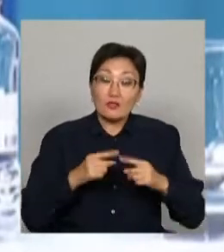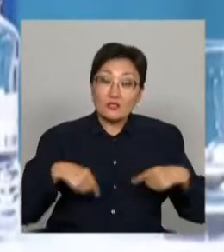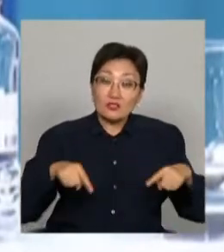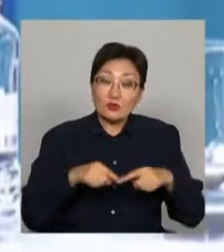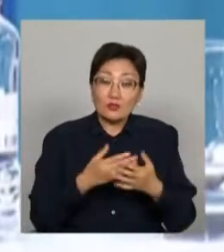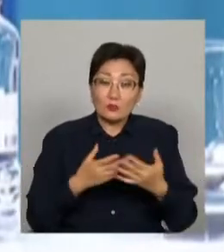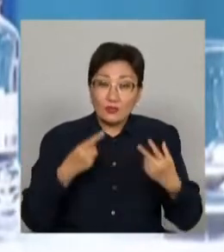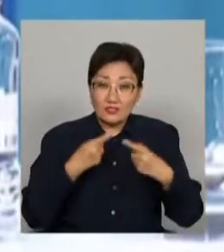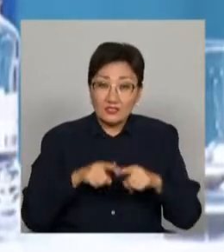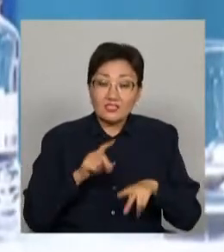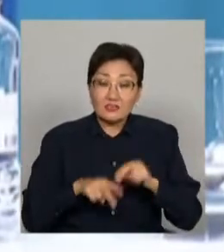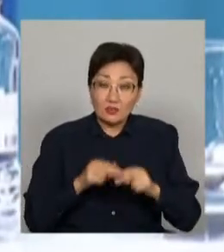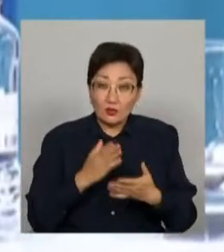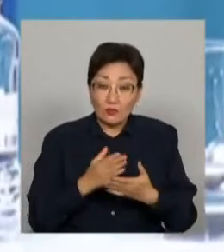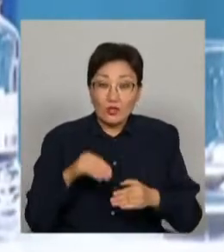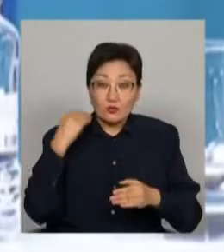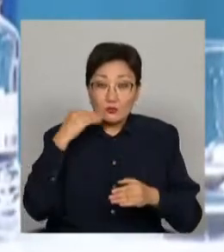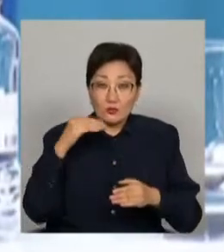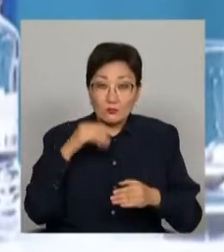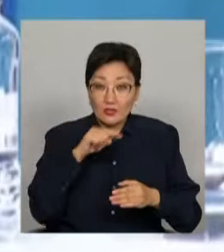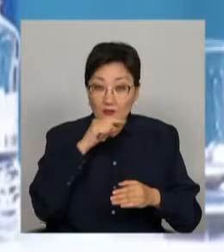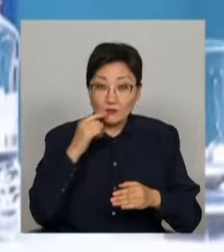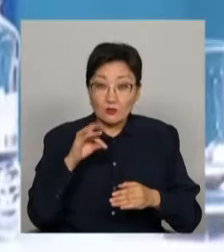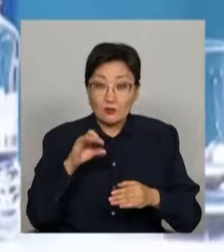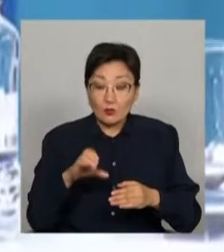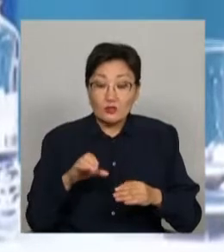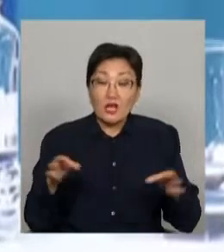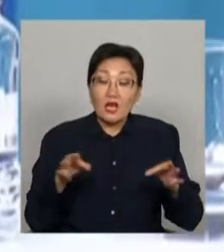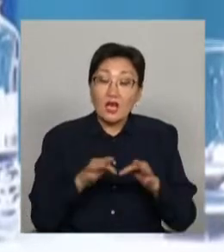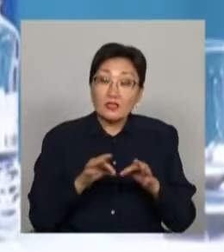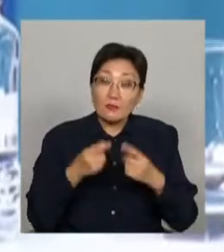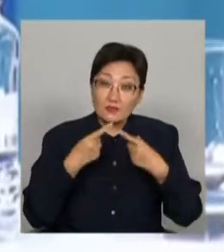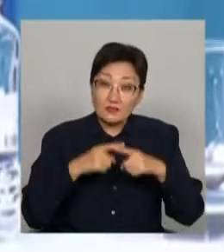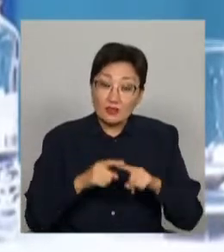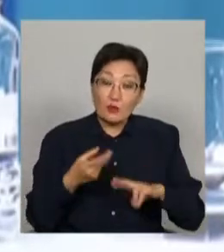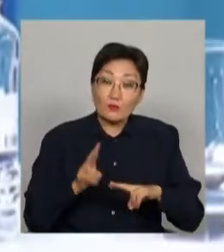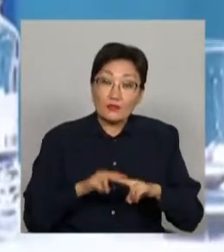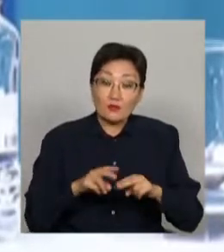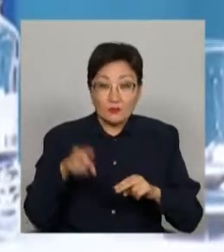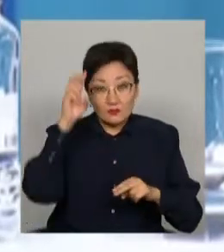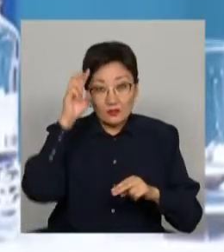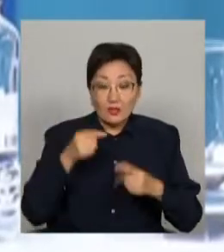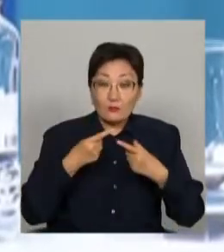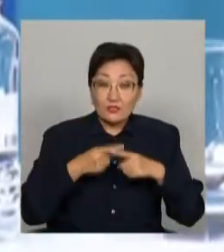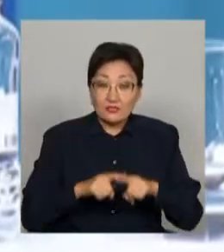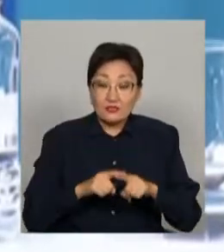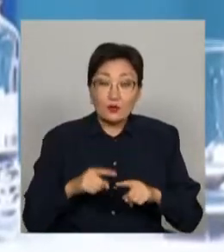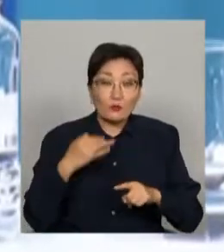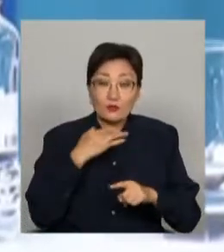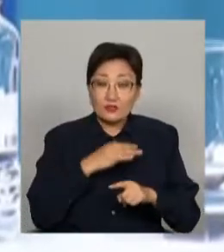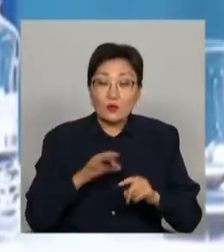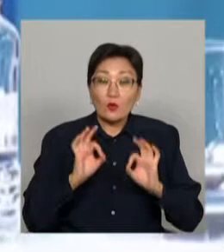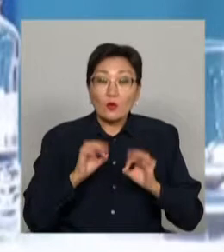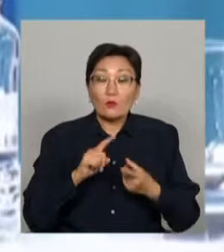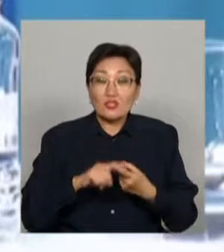түрлі технологиямен салынған. Түркияда ресейлік Росатом технологиясы аталған елдердегі технологиялардың барлық оң